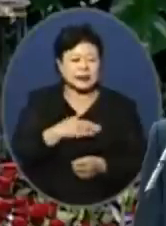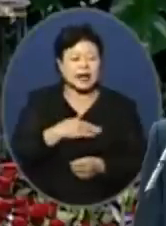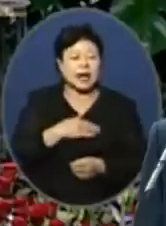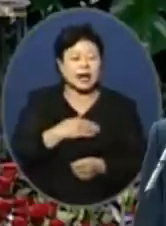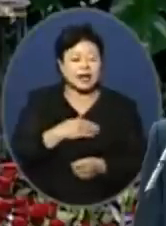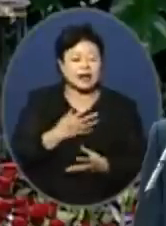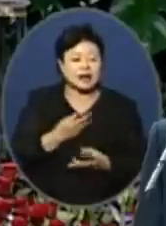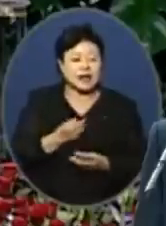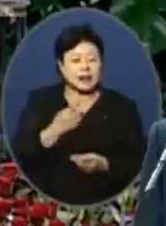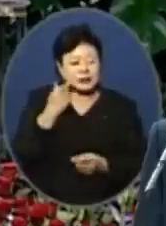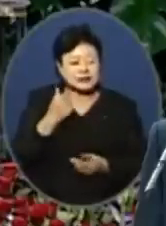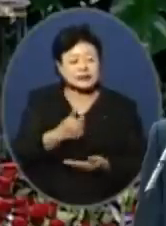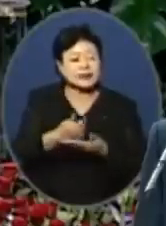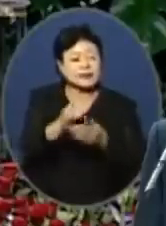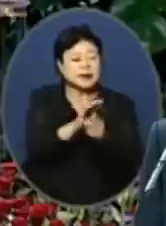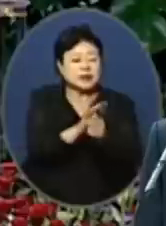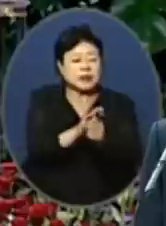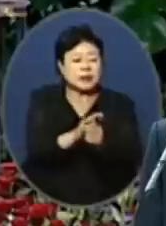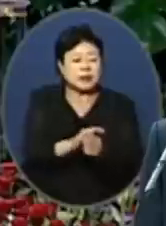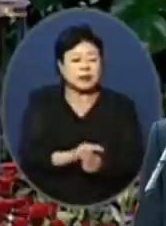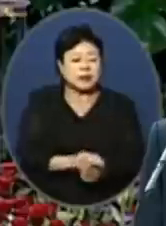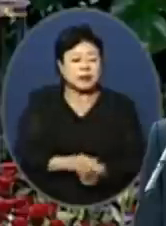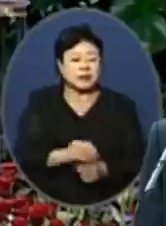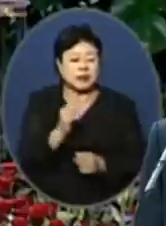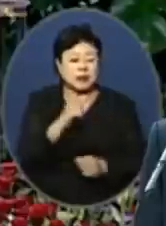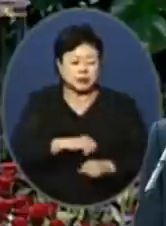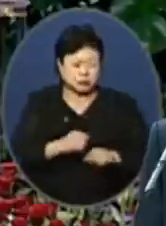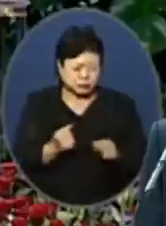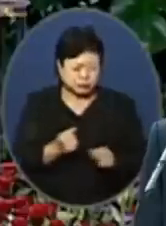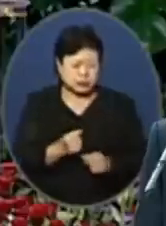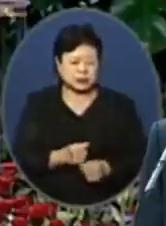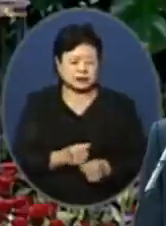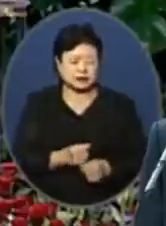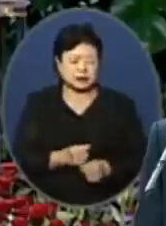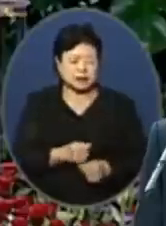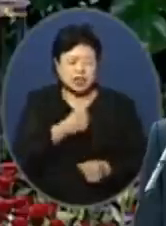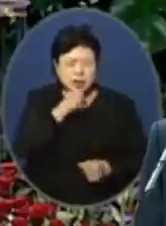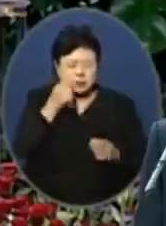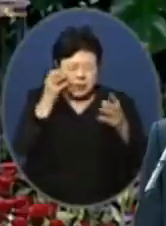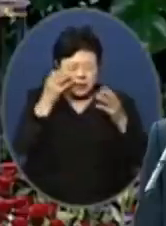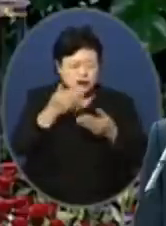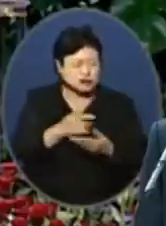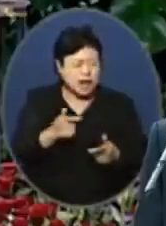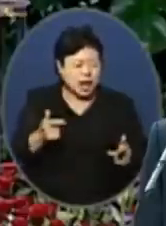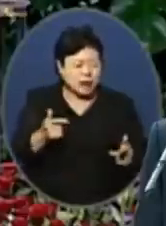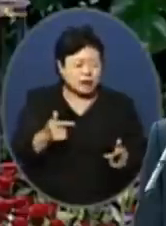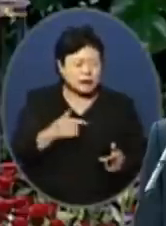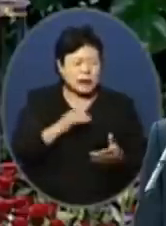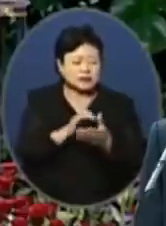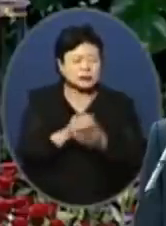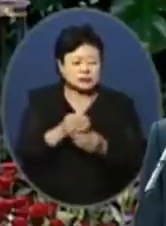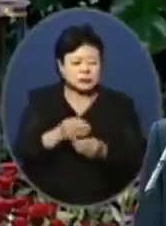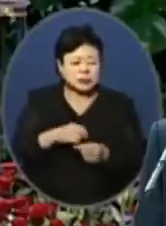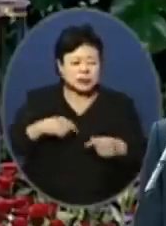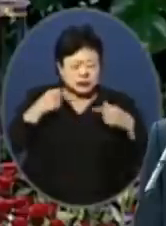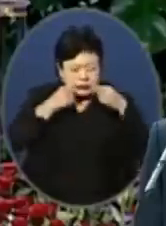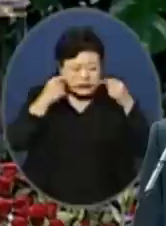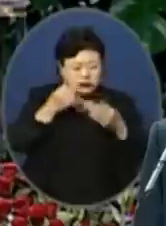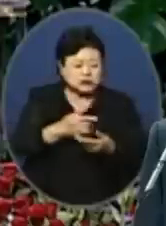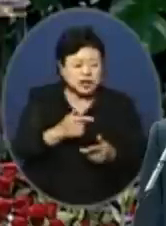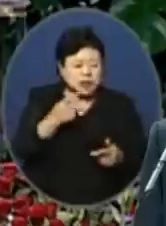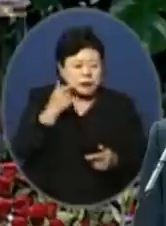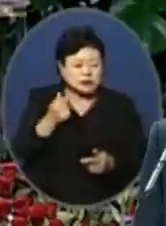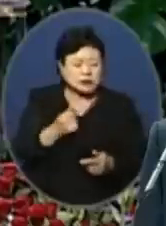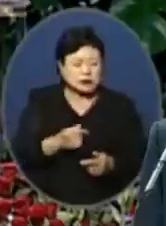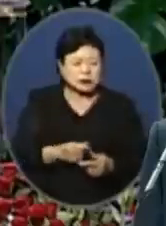이르되 내가 여러 해 아버지를 섬겨 명을 어김이 없거늘 내게는 염소 새끼라도 주어 나와 내 벗으로 즐기게 하신 일이 없더니 아버지의